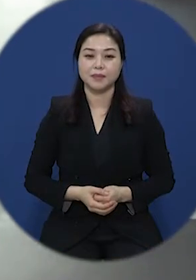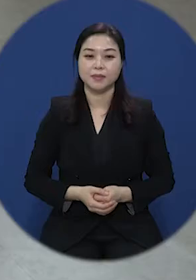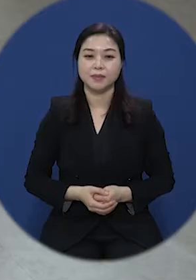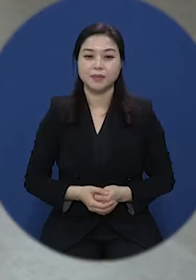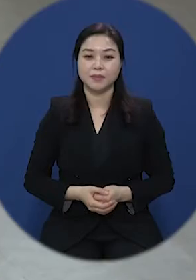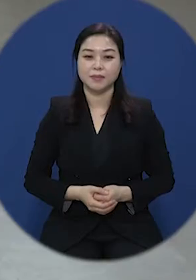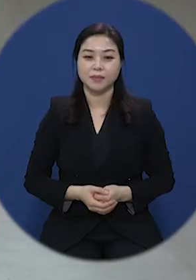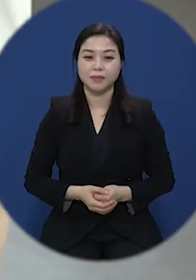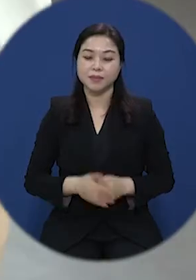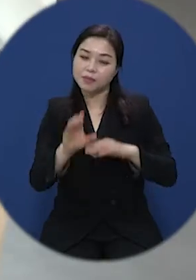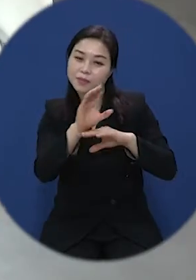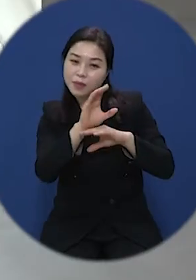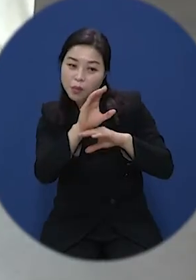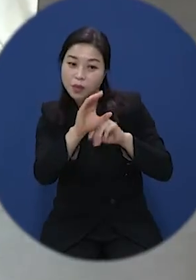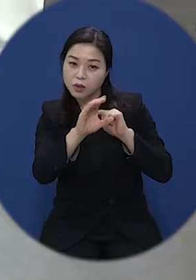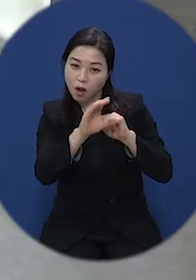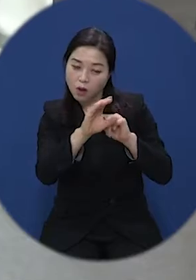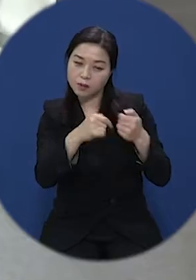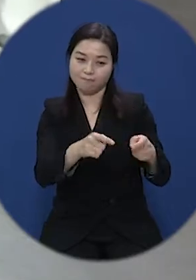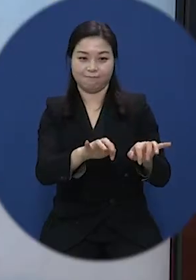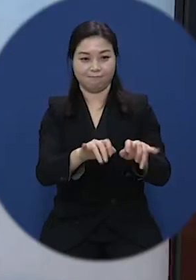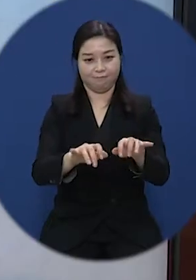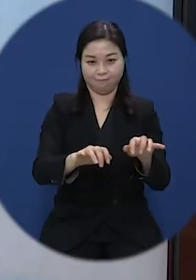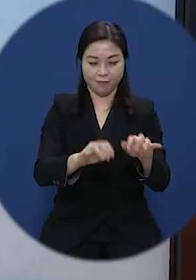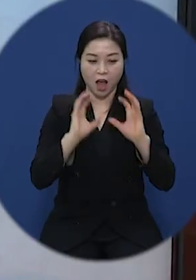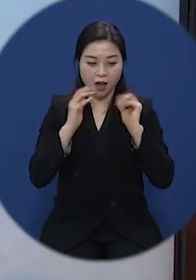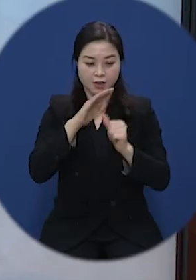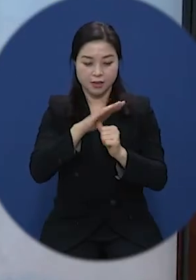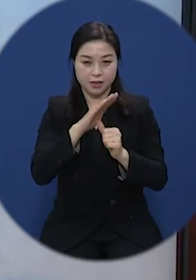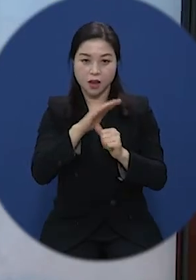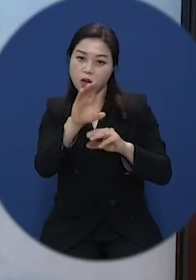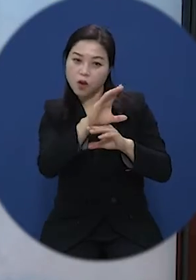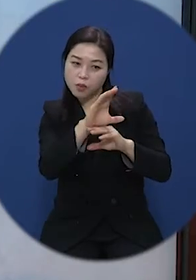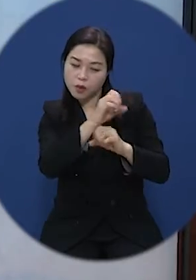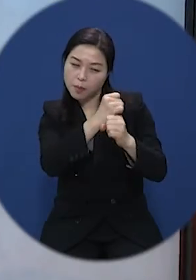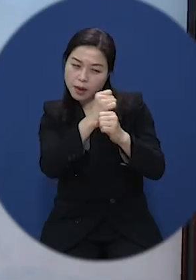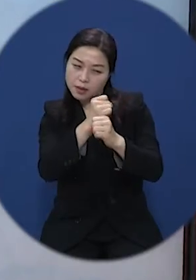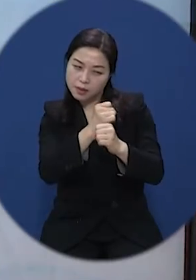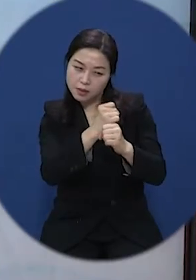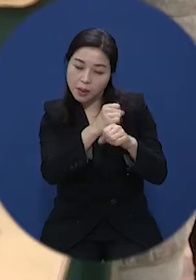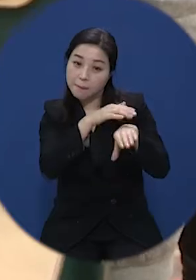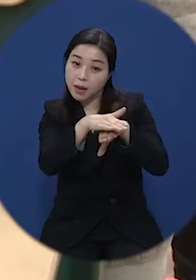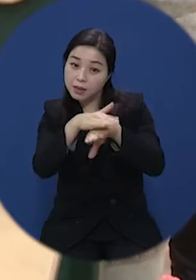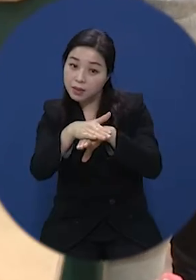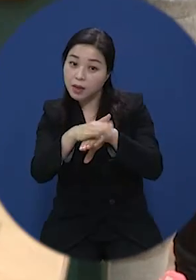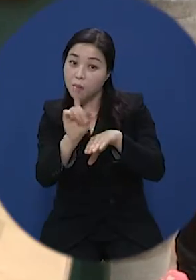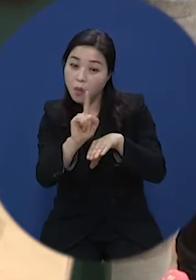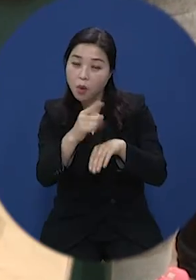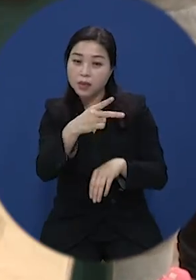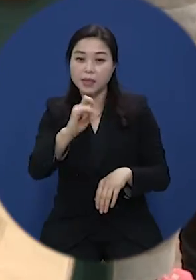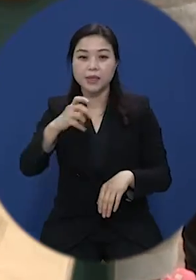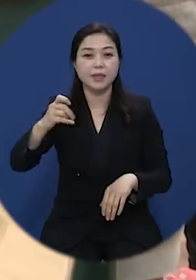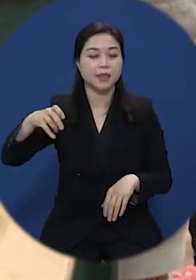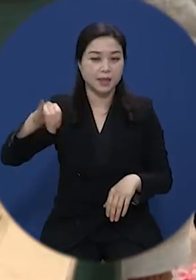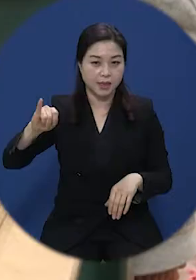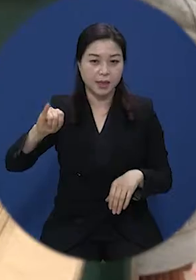디지털 사회를 살아가는 어린이를 위해 컴퓨터의 작동 원리를 바탕으로 구성된 띠리띠리 컴퓨터 세상.